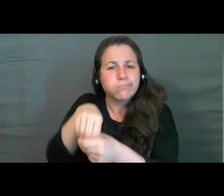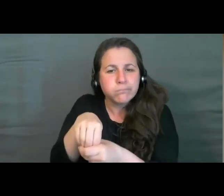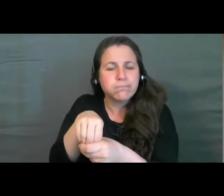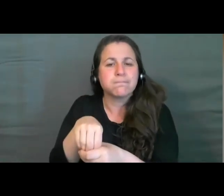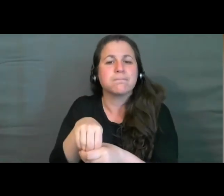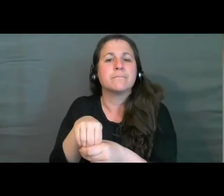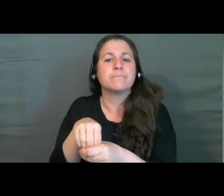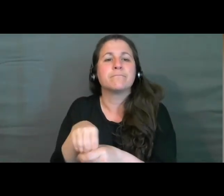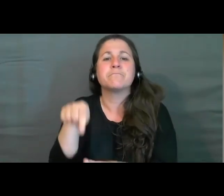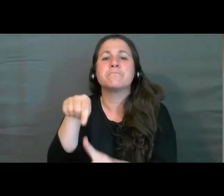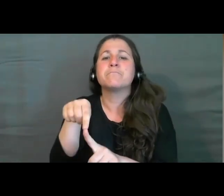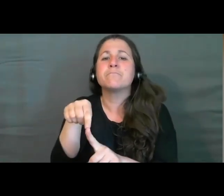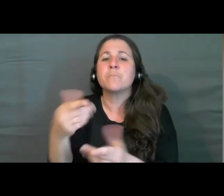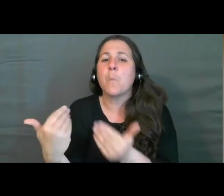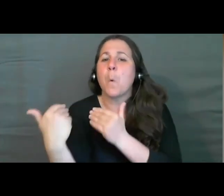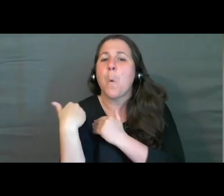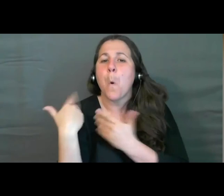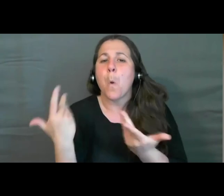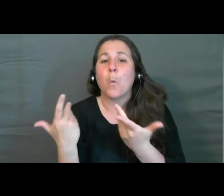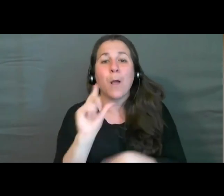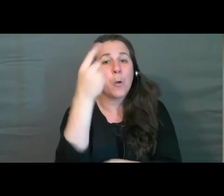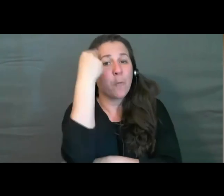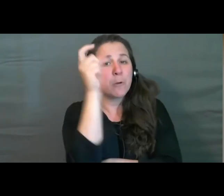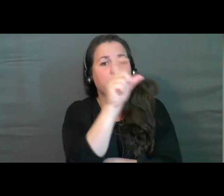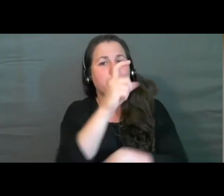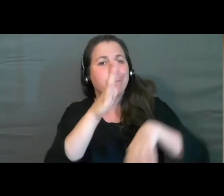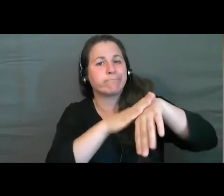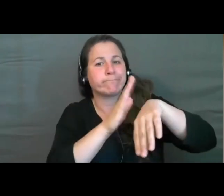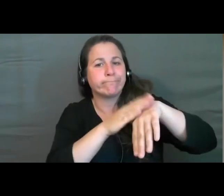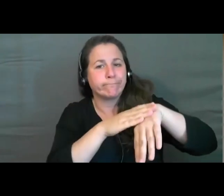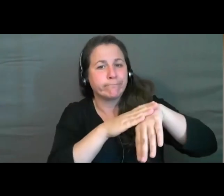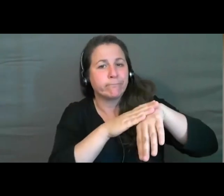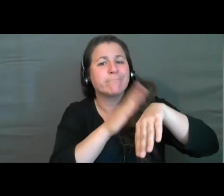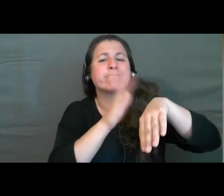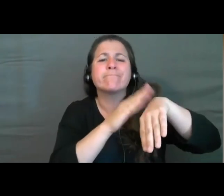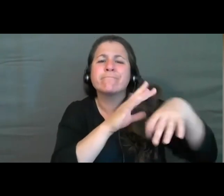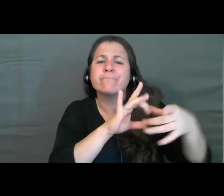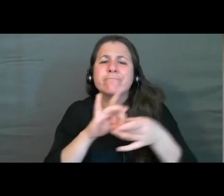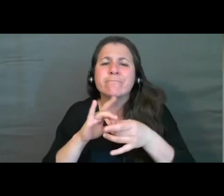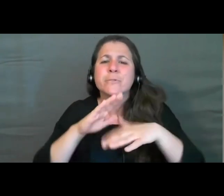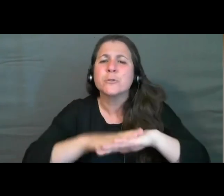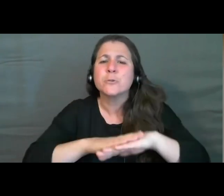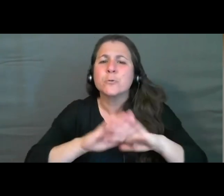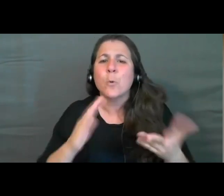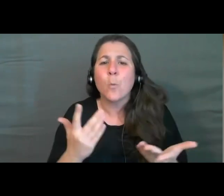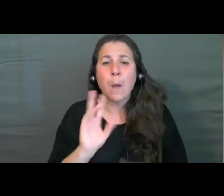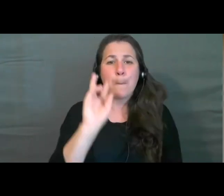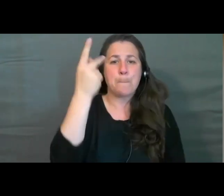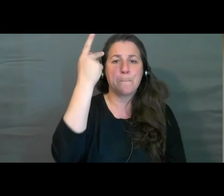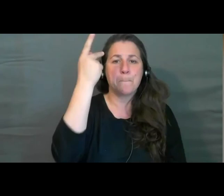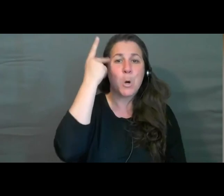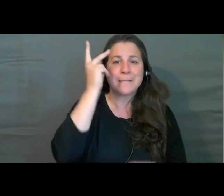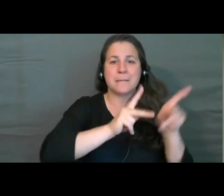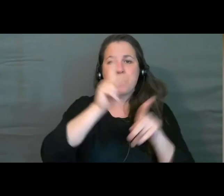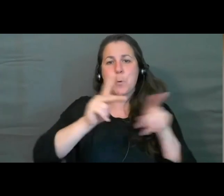un rôle aviseur auprès du gouvernement du Québec en matière de politique publique d'emploi, donc à l'égard